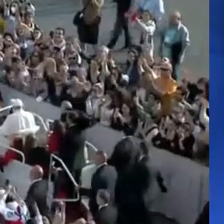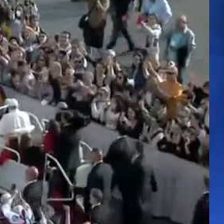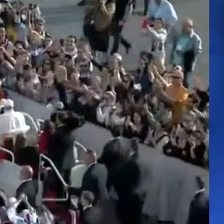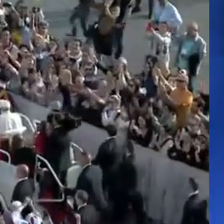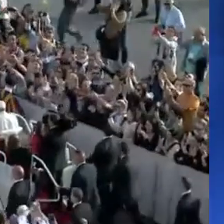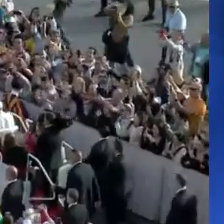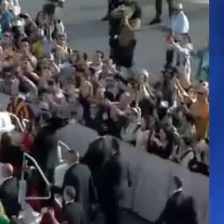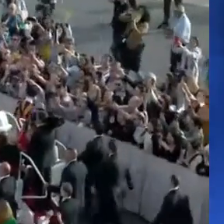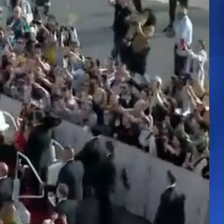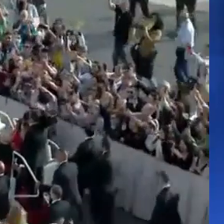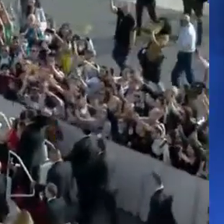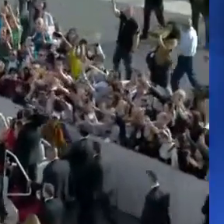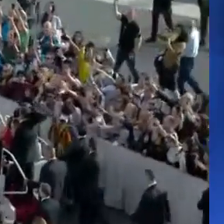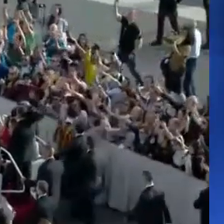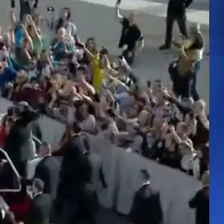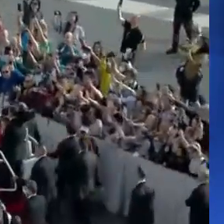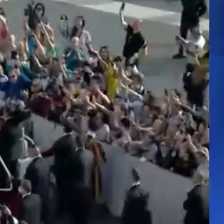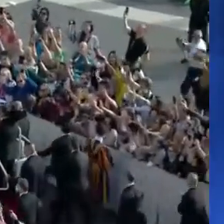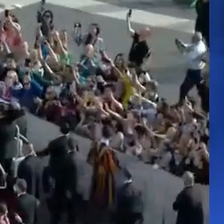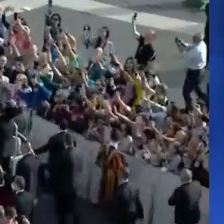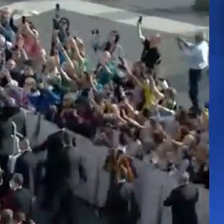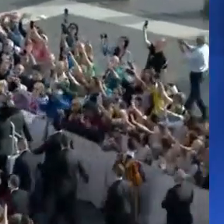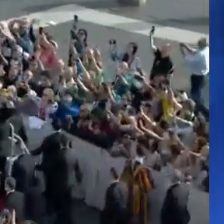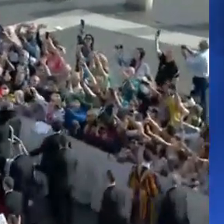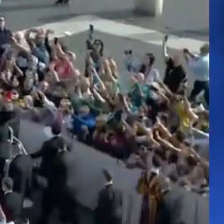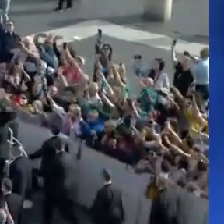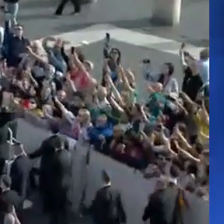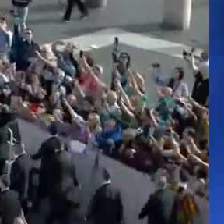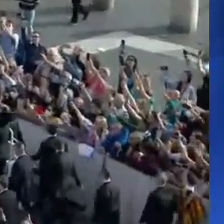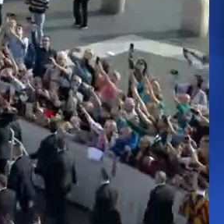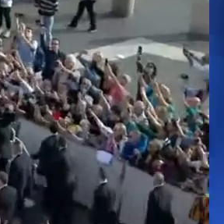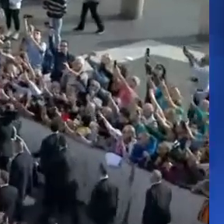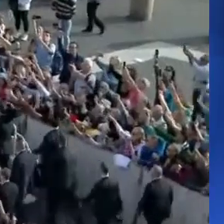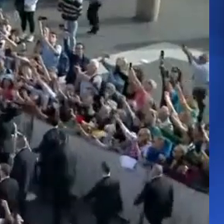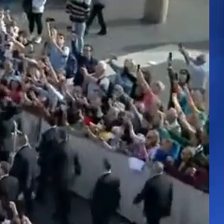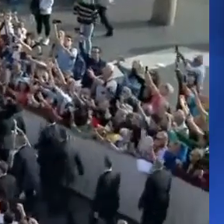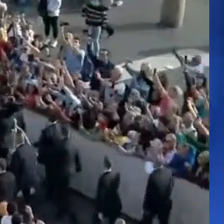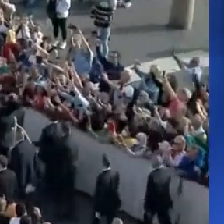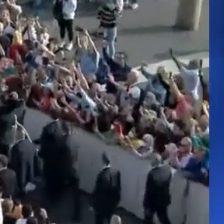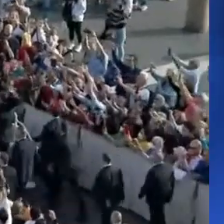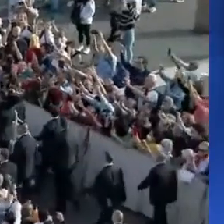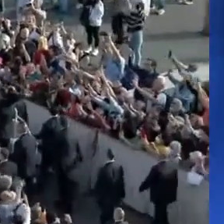في بازيليك القديس بطرس في الساعة 12 ظهراً. شكراً.